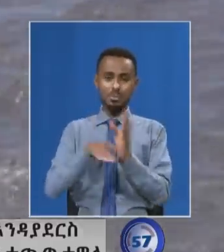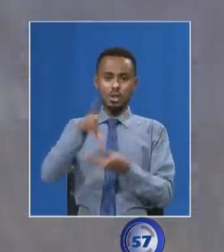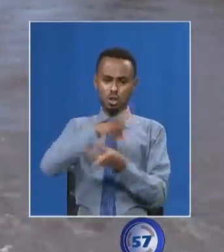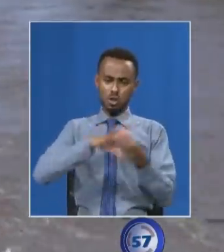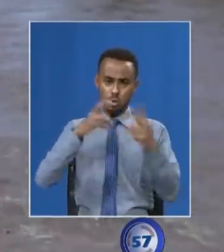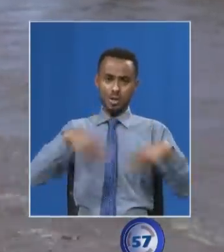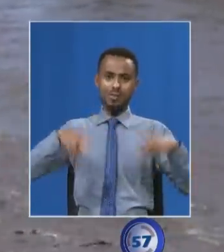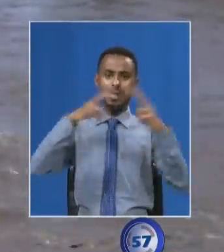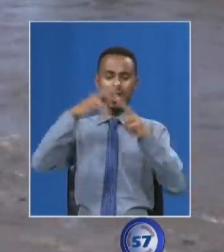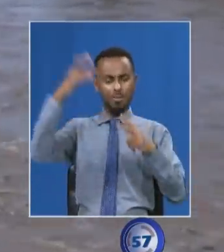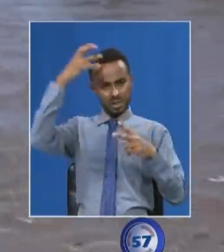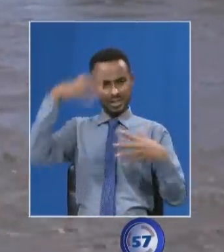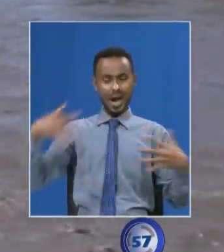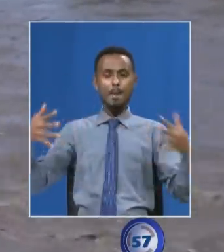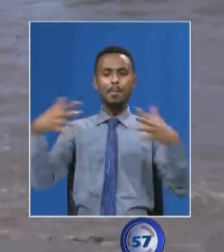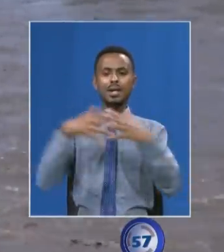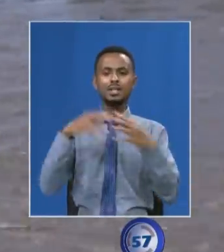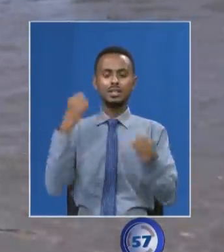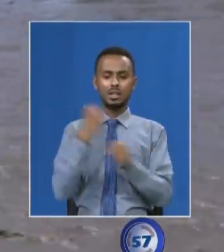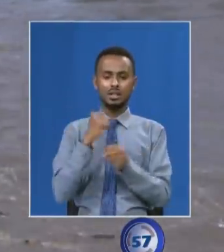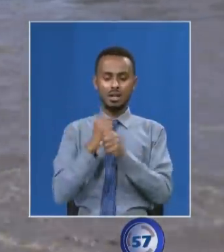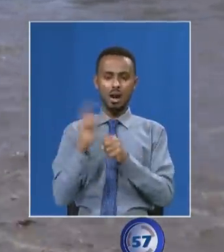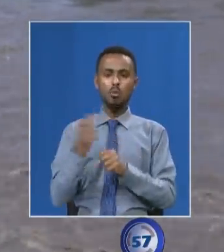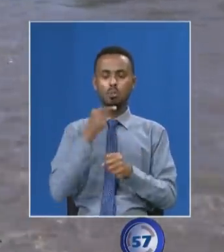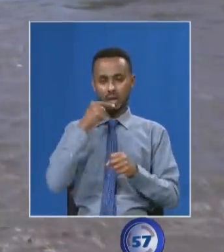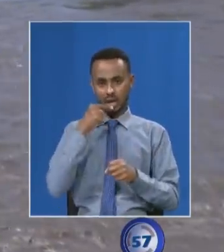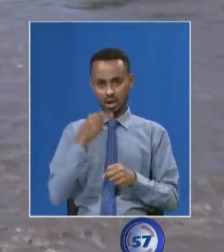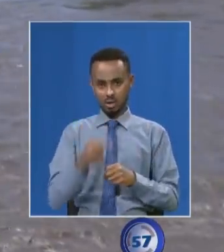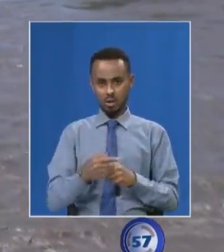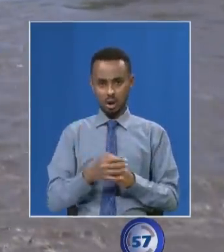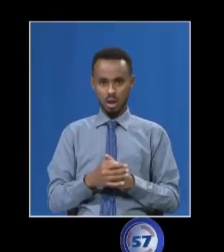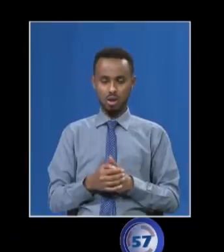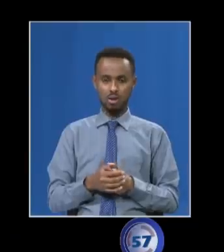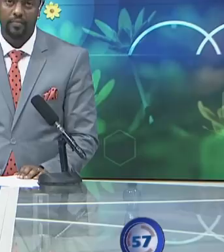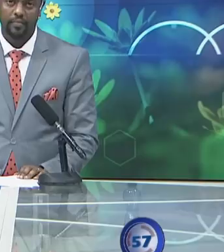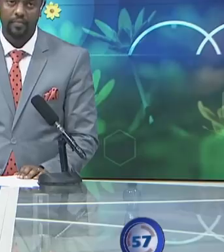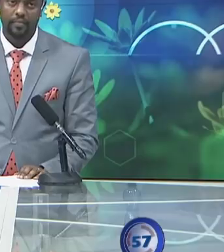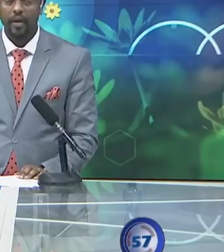ክልሉ ከፌደራል መንግስት ጋር በቅንጅት እየሰራ መሆኑም ተገልጿል።